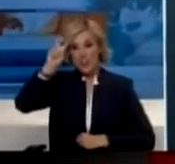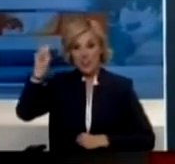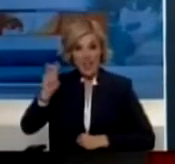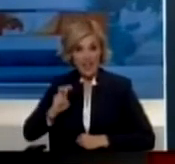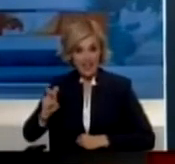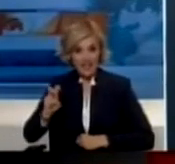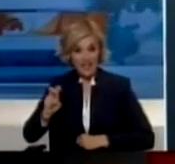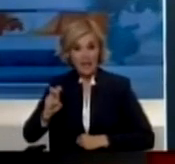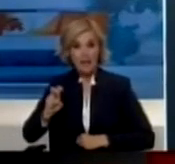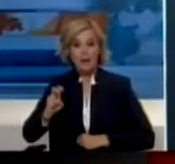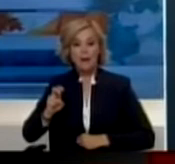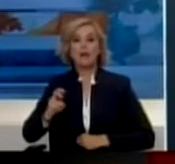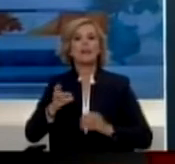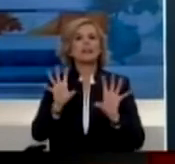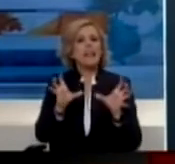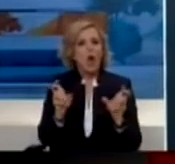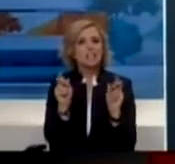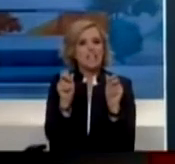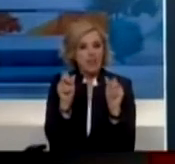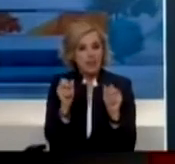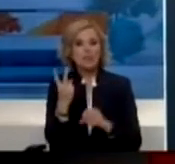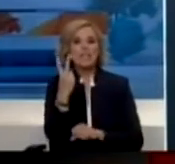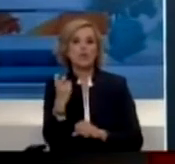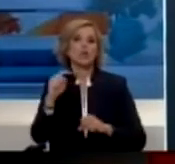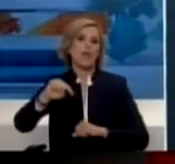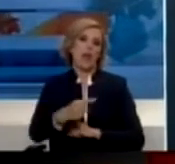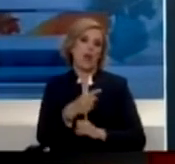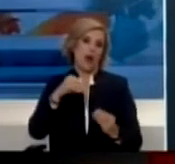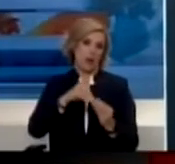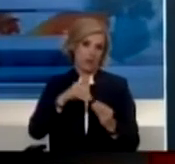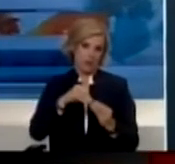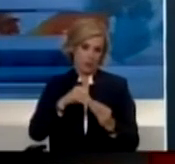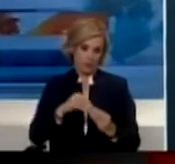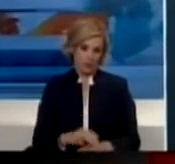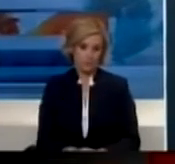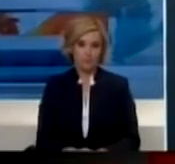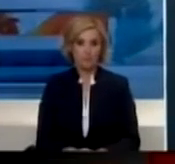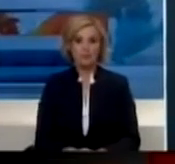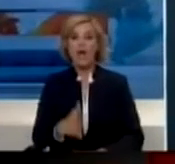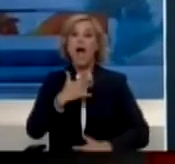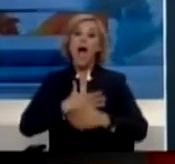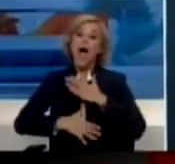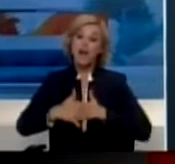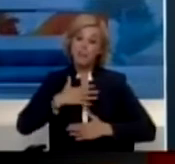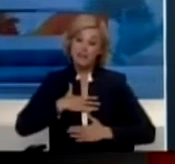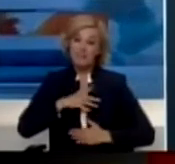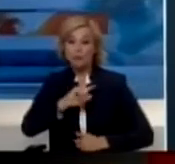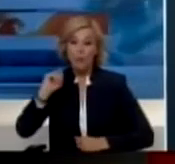ΕΤΑΠ, των μέσων μαζικής ενημέρωσης, 29 Απριλίου. Αγαπητοί μου συμπολίτες, κυρίες και κύριοι,